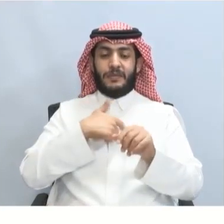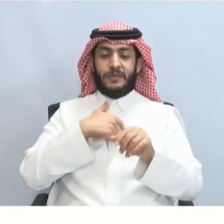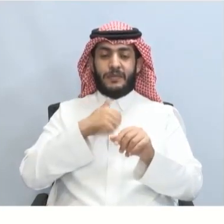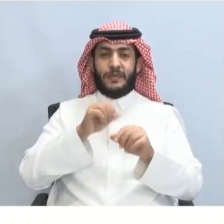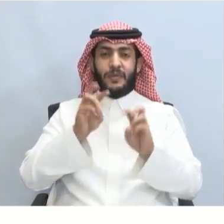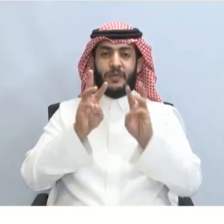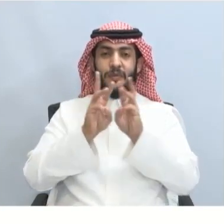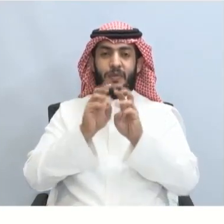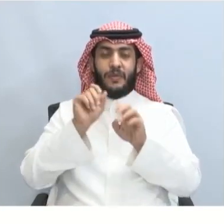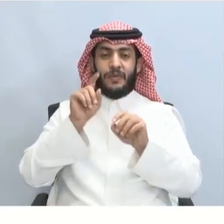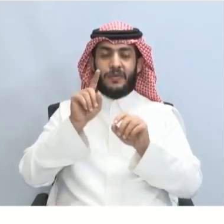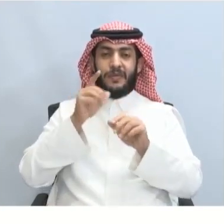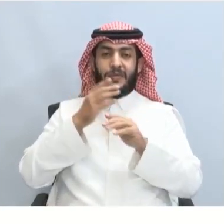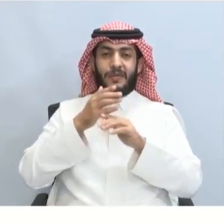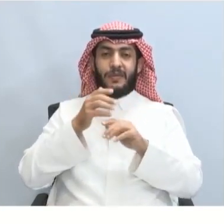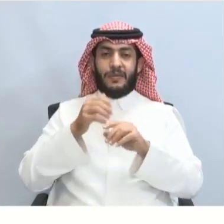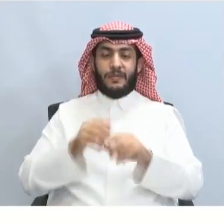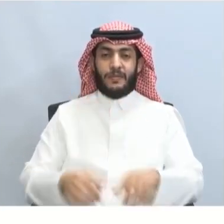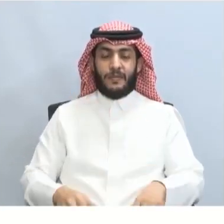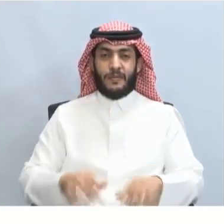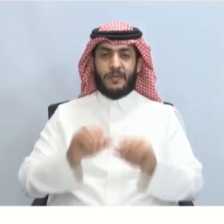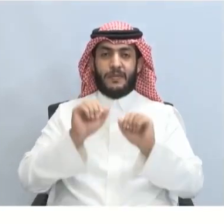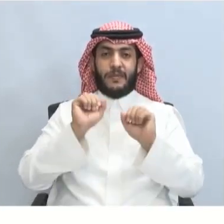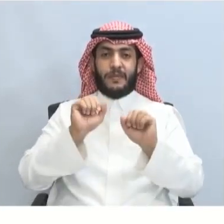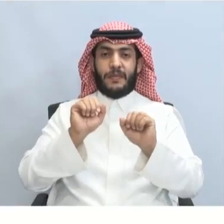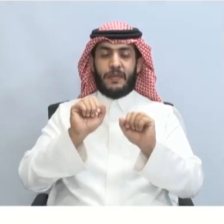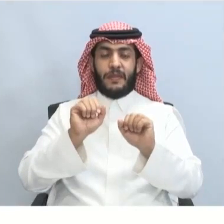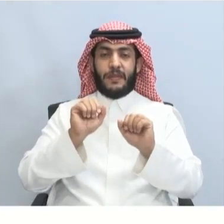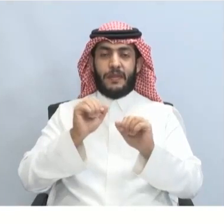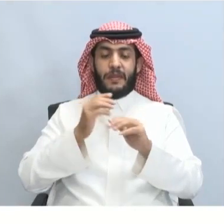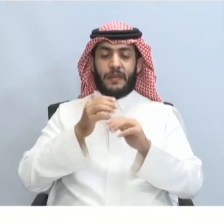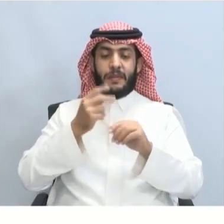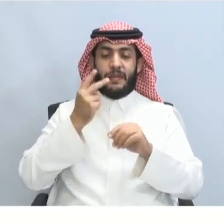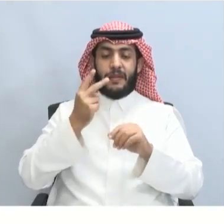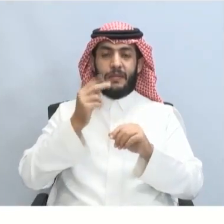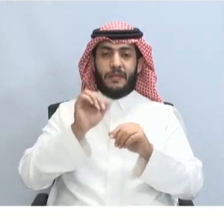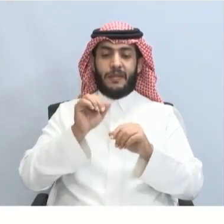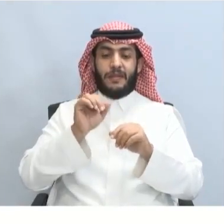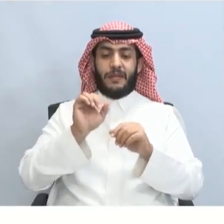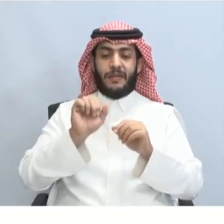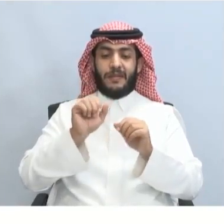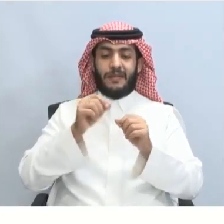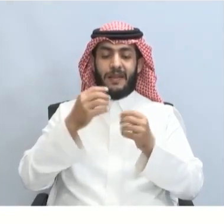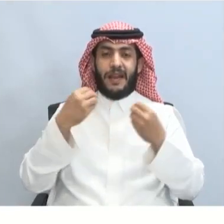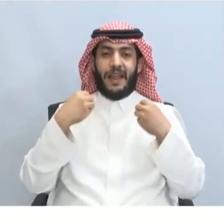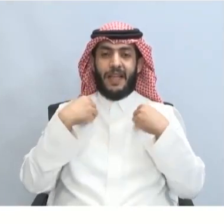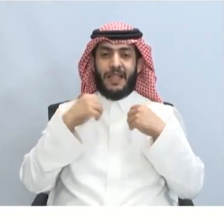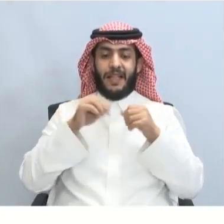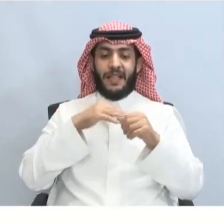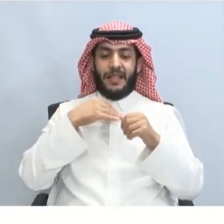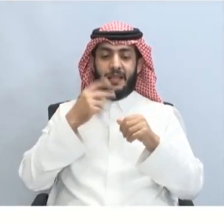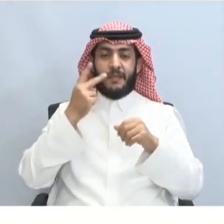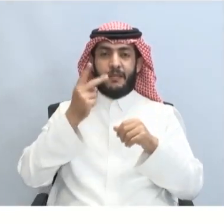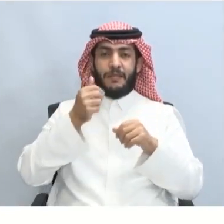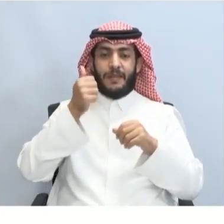الالكترونيه الاولى فقرتين عن اثنتين من رياضات المفضله بحيث